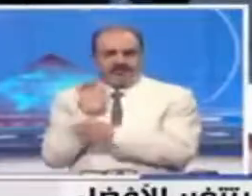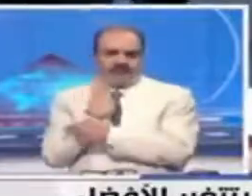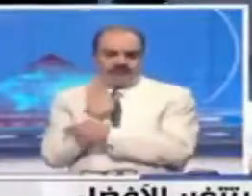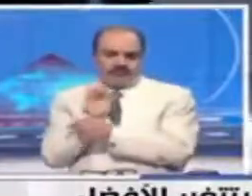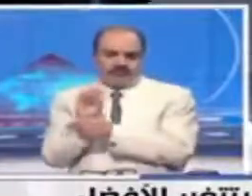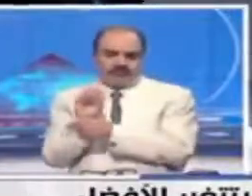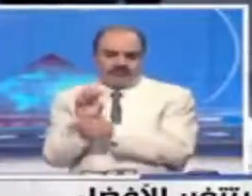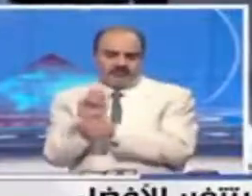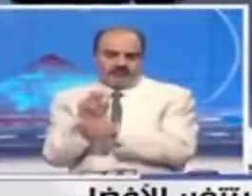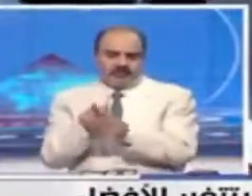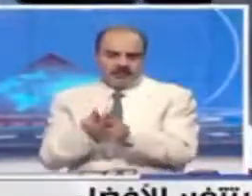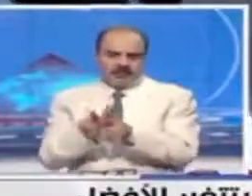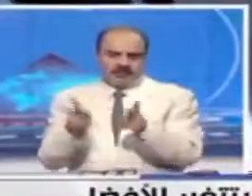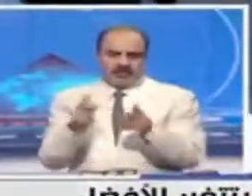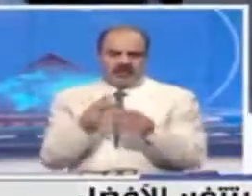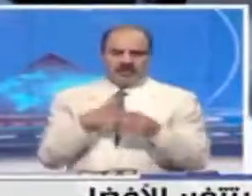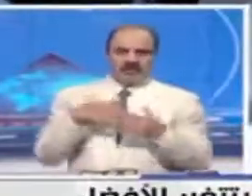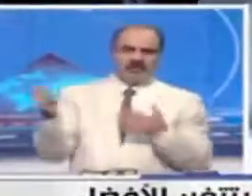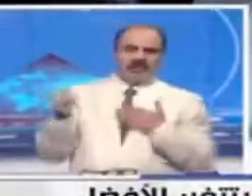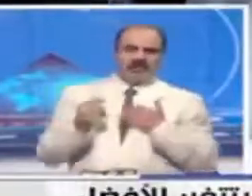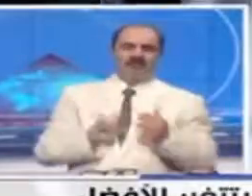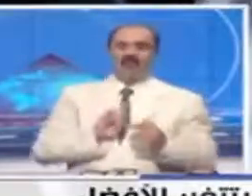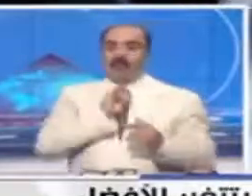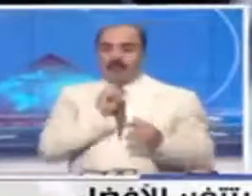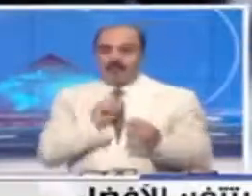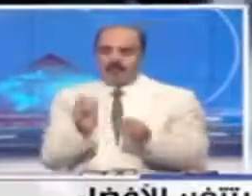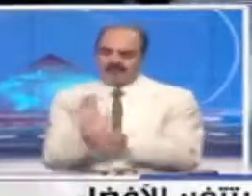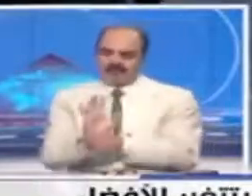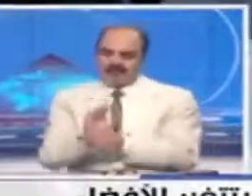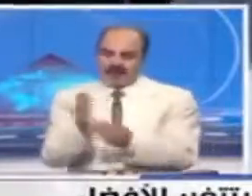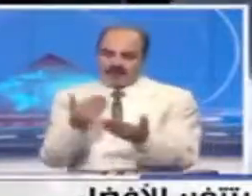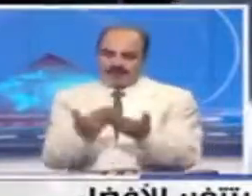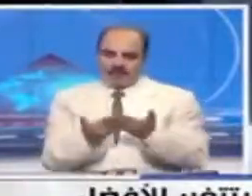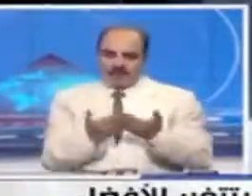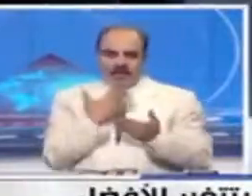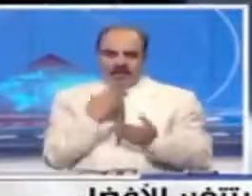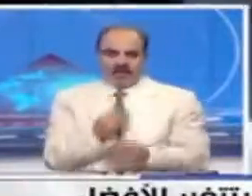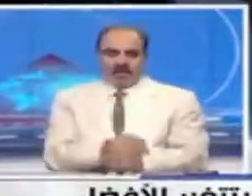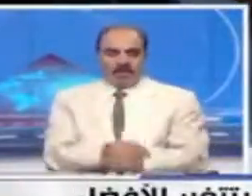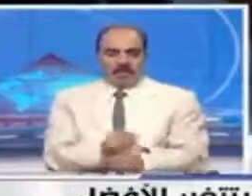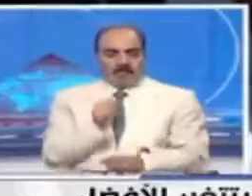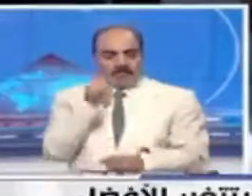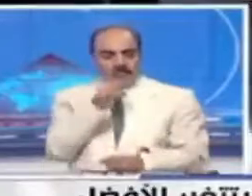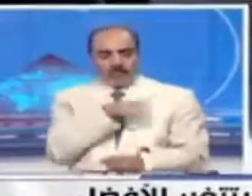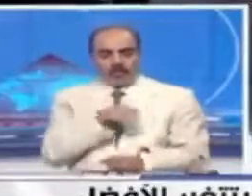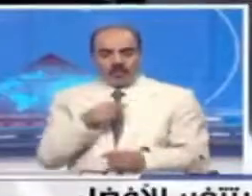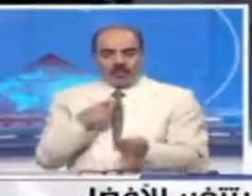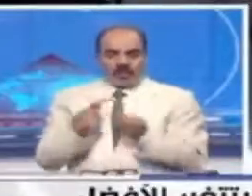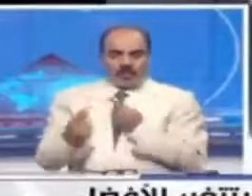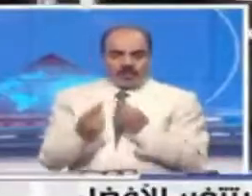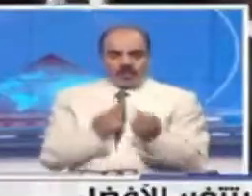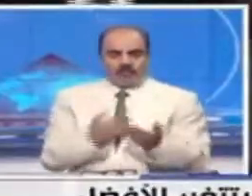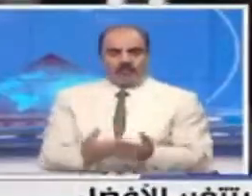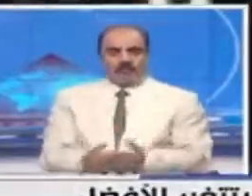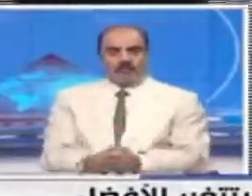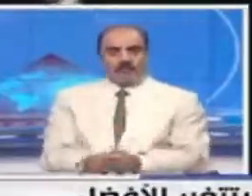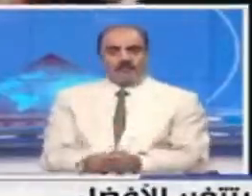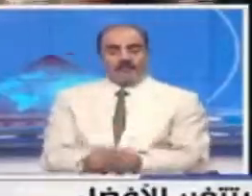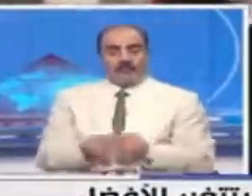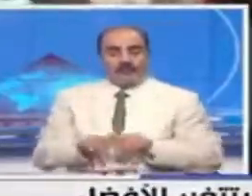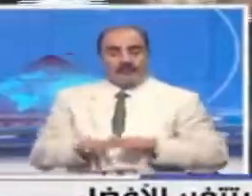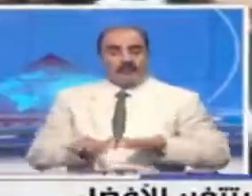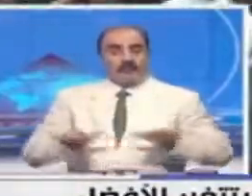تخليها تمشي وما تجيش، بنشجعها بالرسائل إيجابية وبالخدمة المضبوطة وبالوعي وبالتواصل والاستجابة لخدماتهم. الحملة